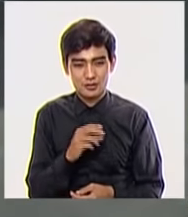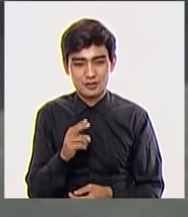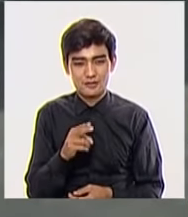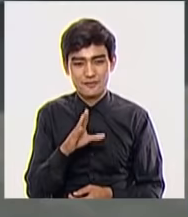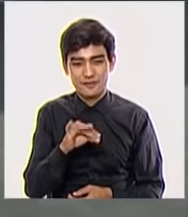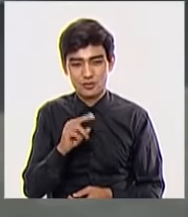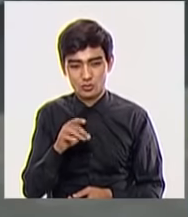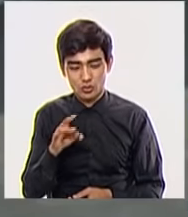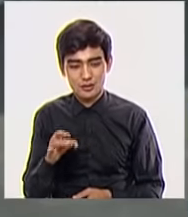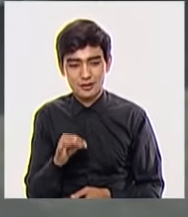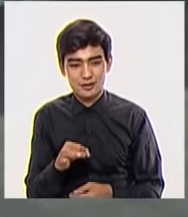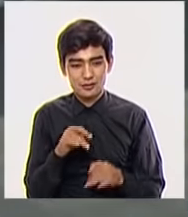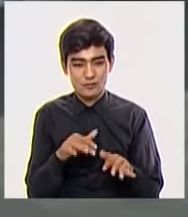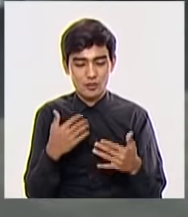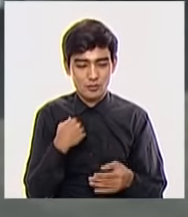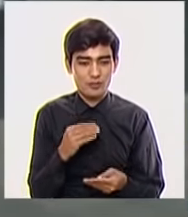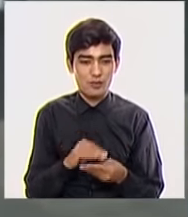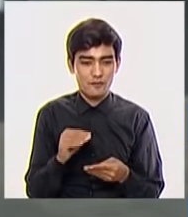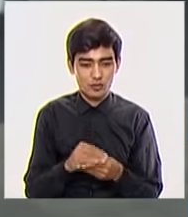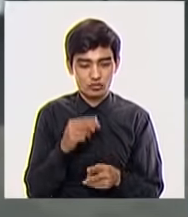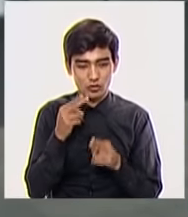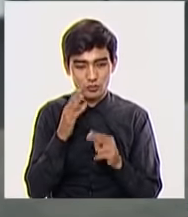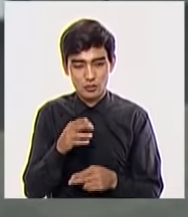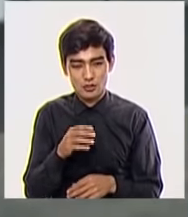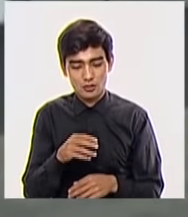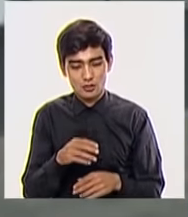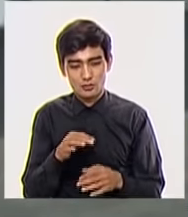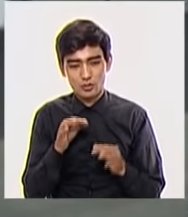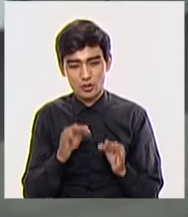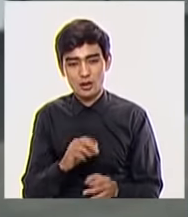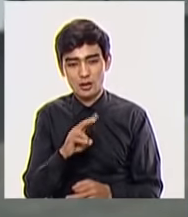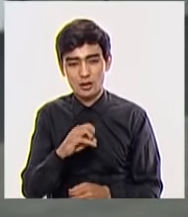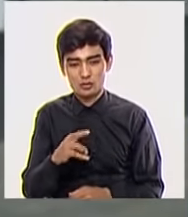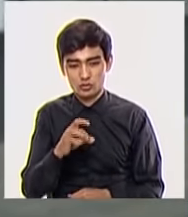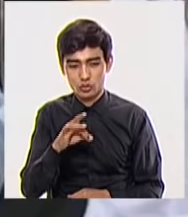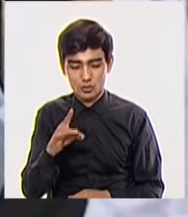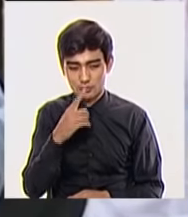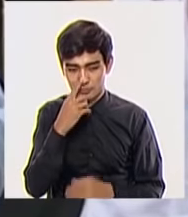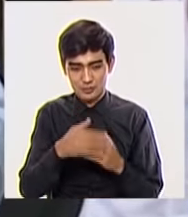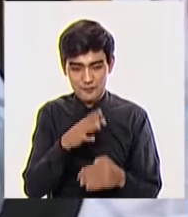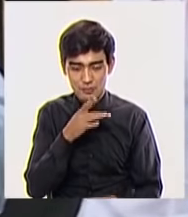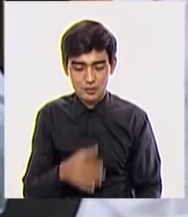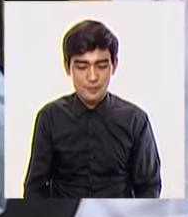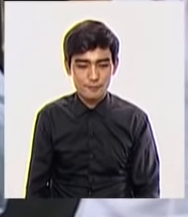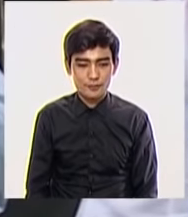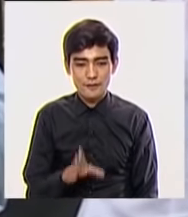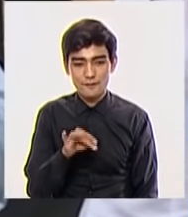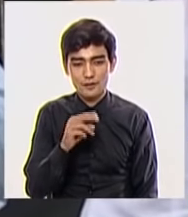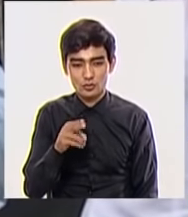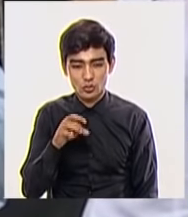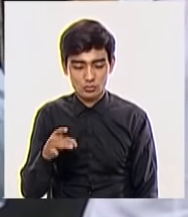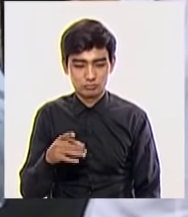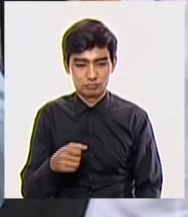то мы будем обжаловать приговор в порядке надзора. Это из ближайших действий. Виктор Бабарико